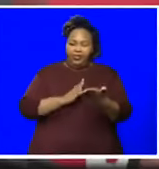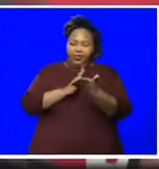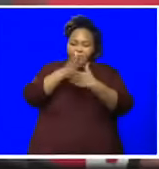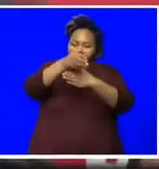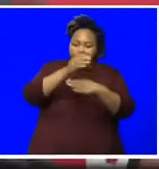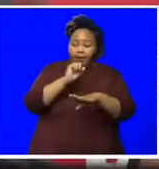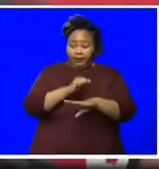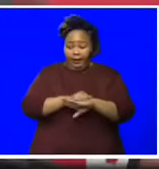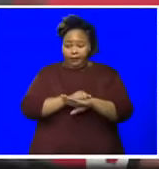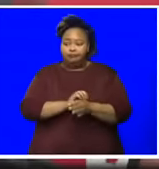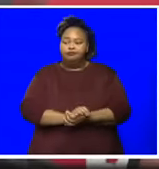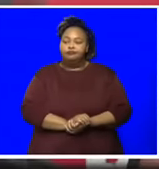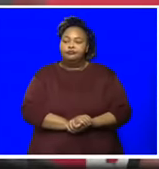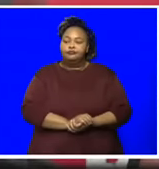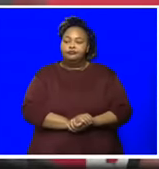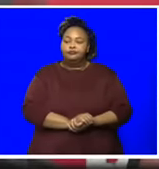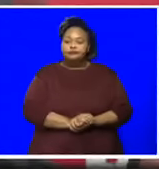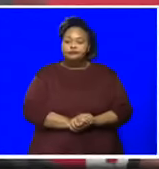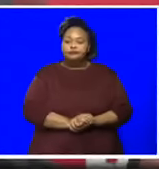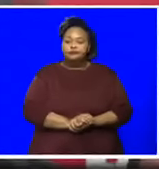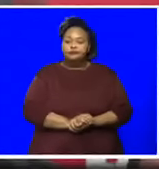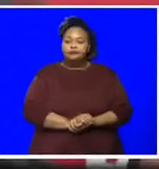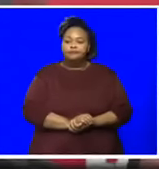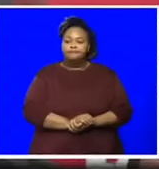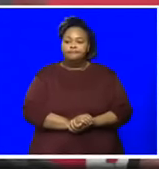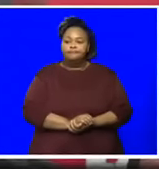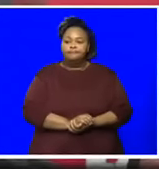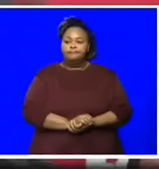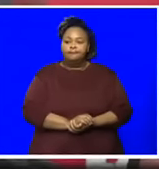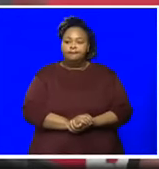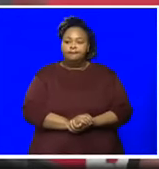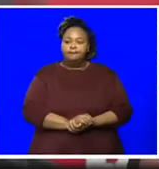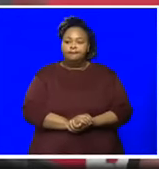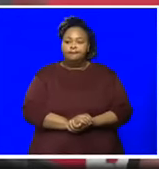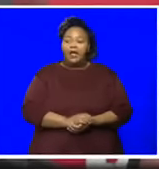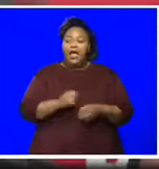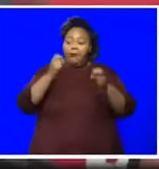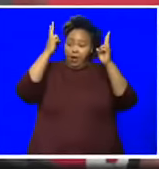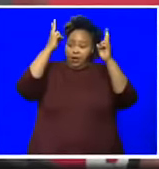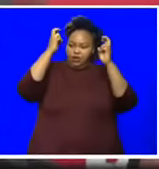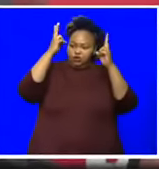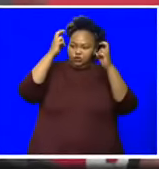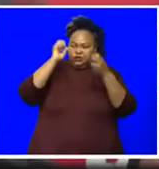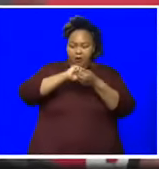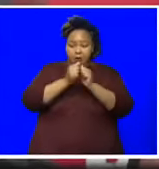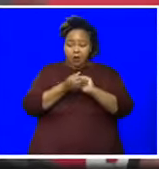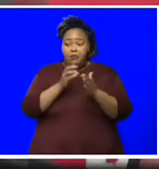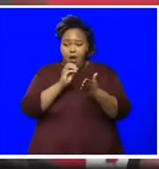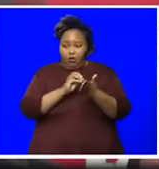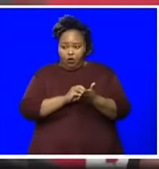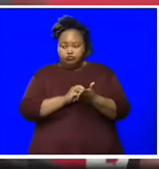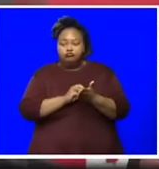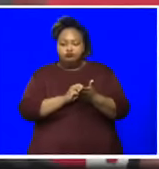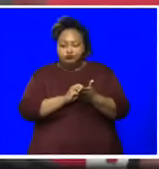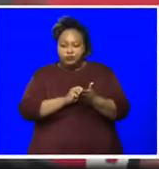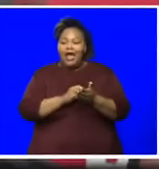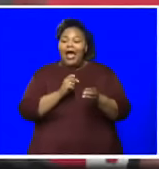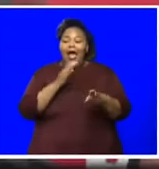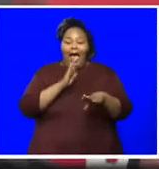to disagree on some of the issues tabled for discussion.